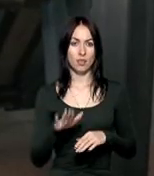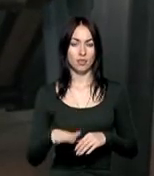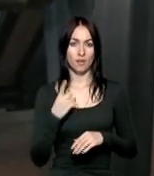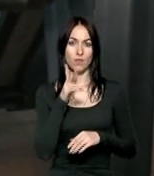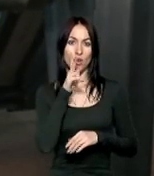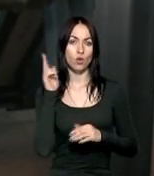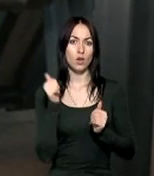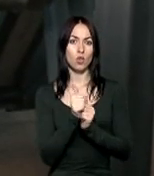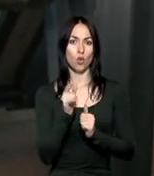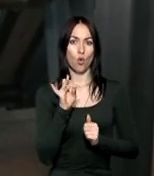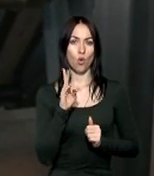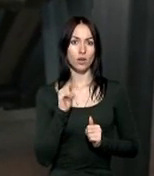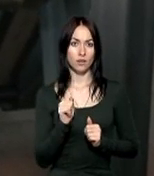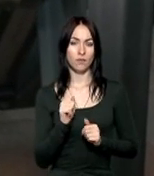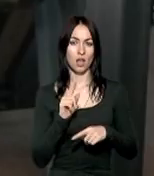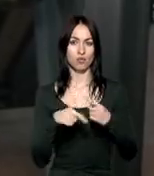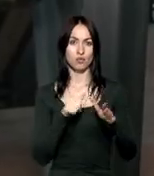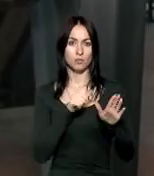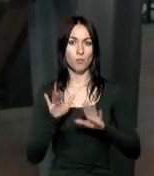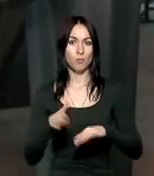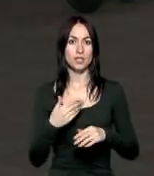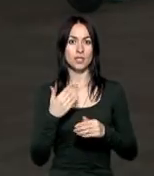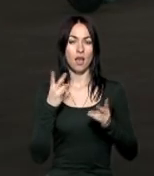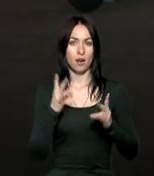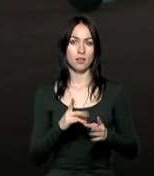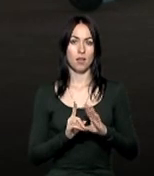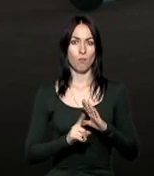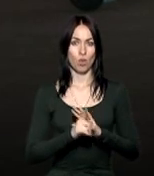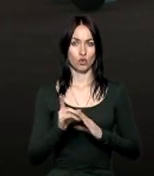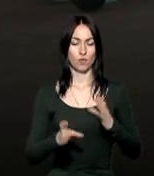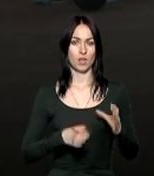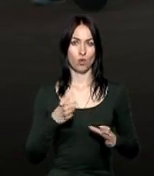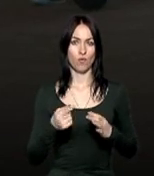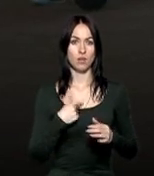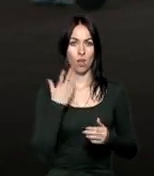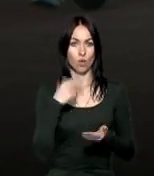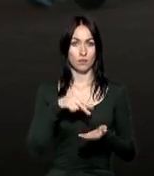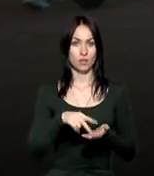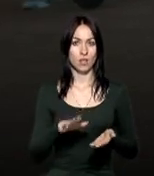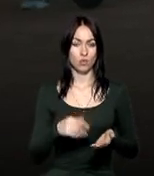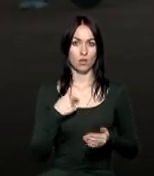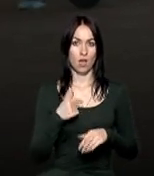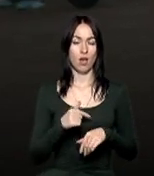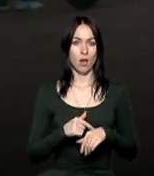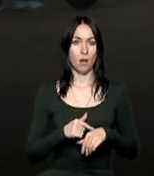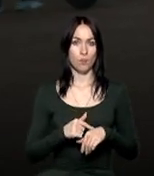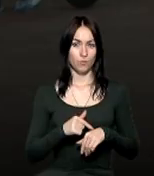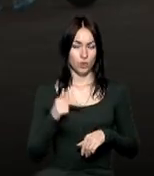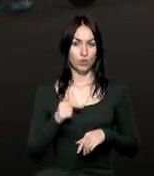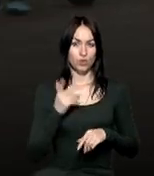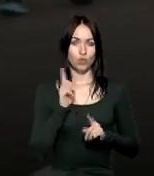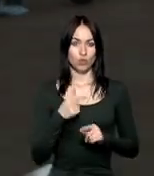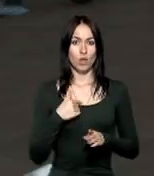За півроку після поранення почав тренування. Я коли став на ногу, почував, що я вже повноцінний. Коли став на ногу, коли відчув,